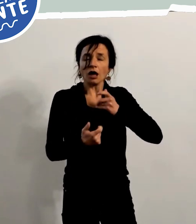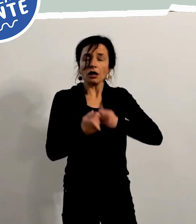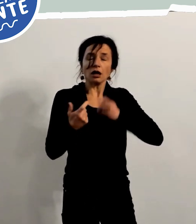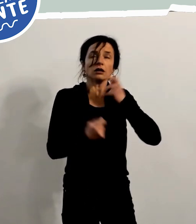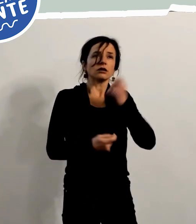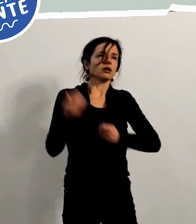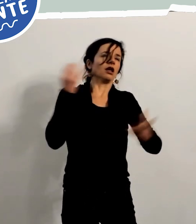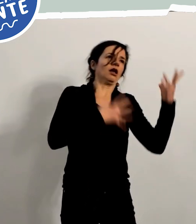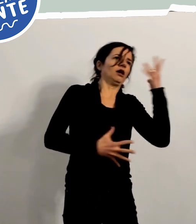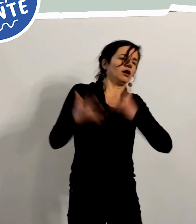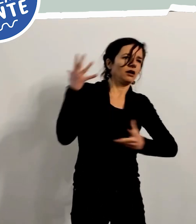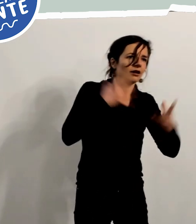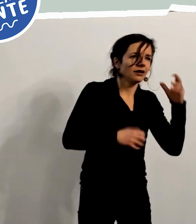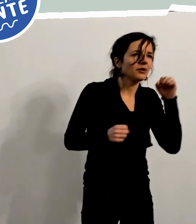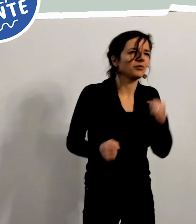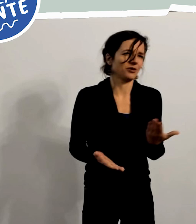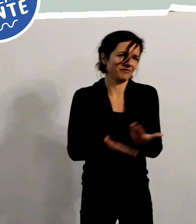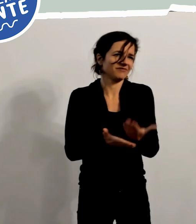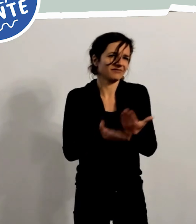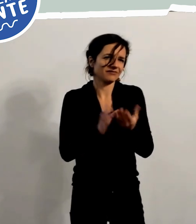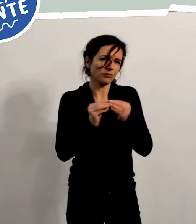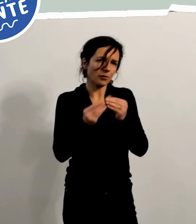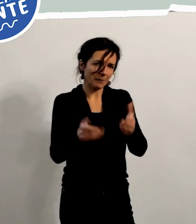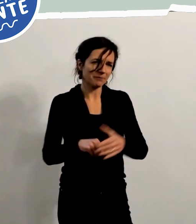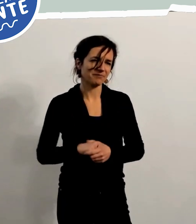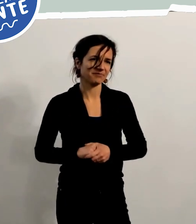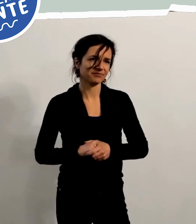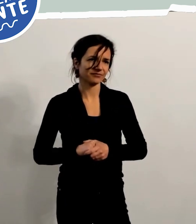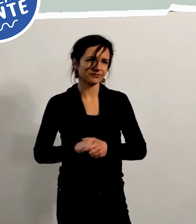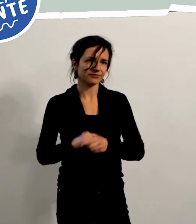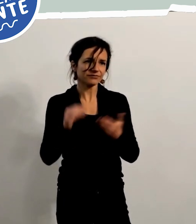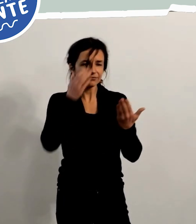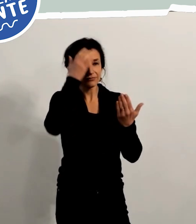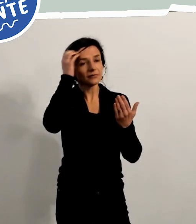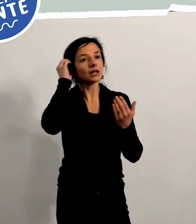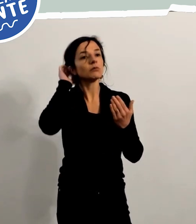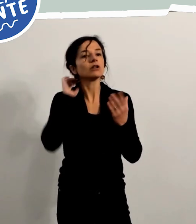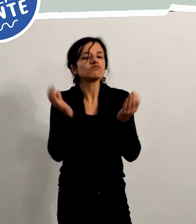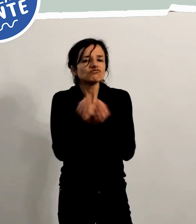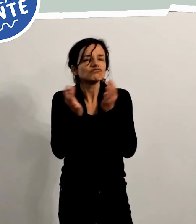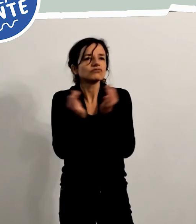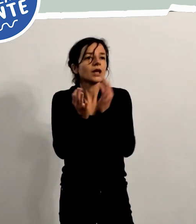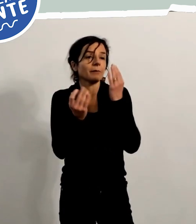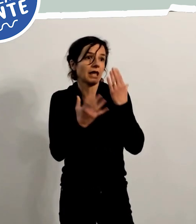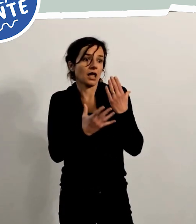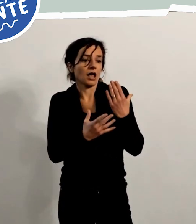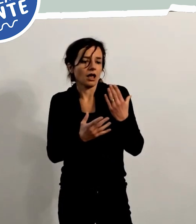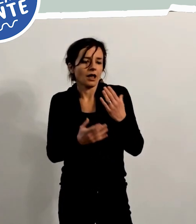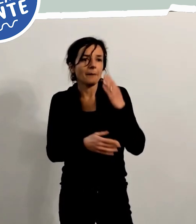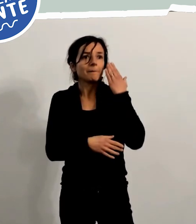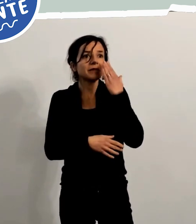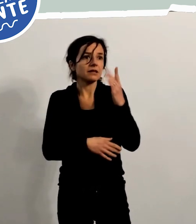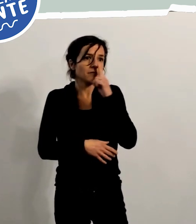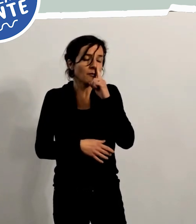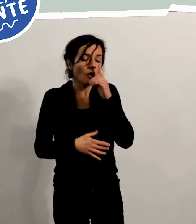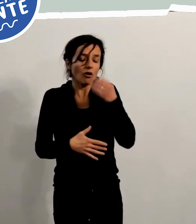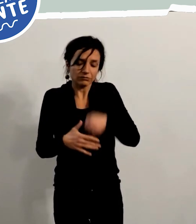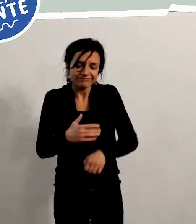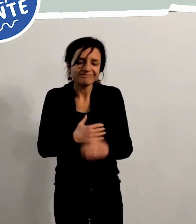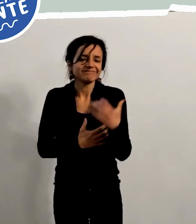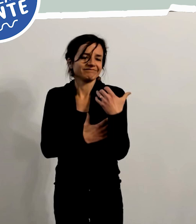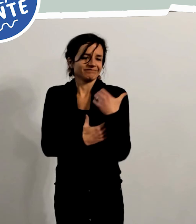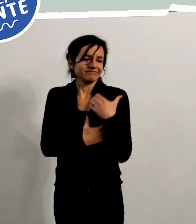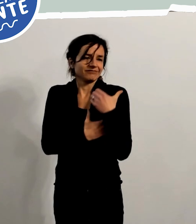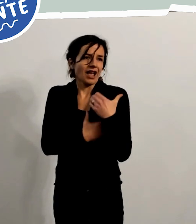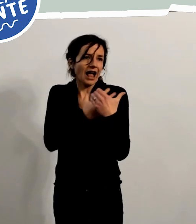que peuvent survenir les pathologies. Mais c'est aussi un problème, l'allaitement. Ça met une grosse pression sur